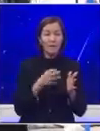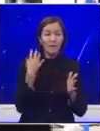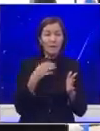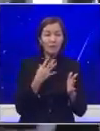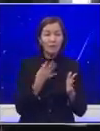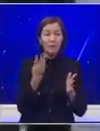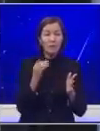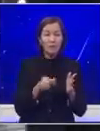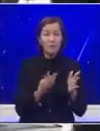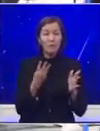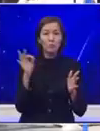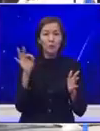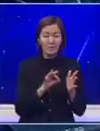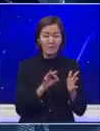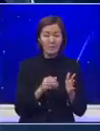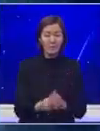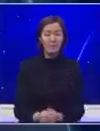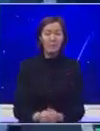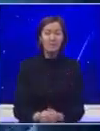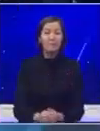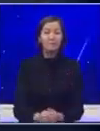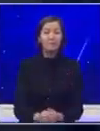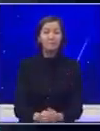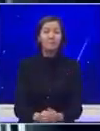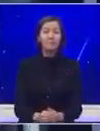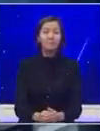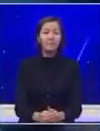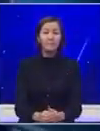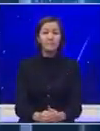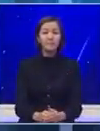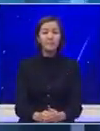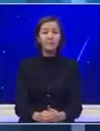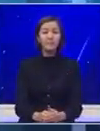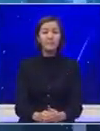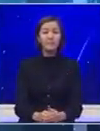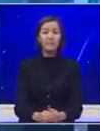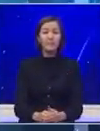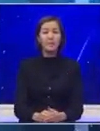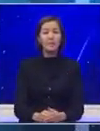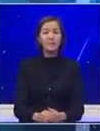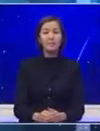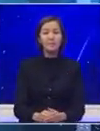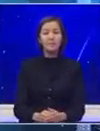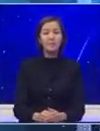Қызылордада 4,3%-ға байқалады. Мадина Берқызы, Абылай Құттықбай, Жетісу телеарнасы, Алматы облысынан.